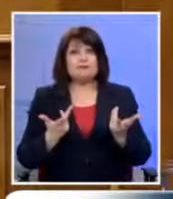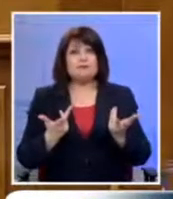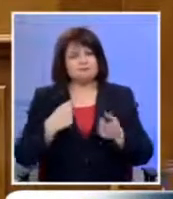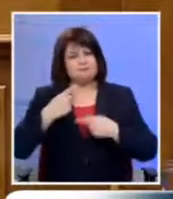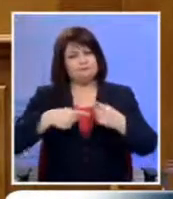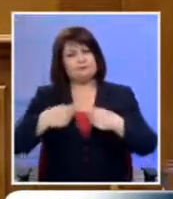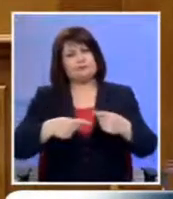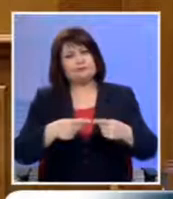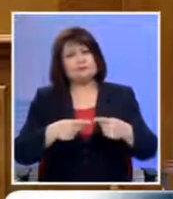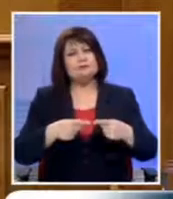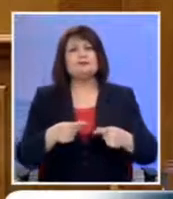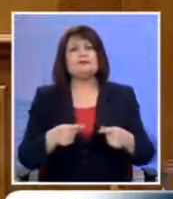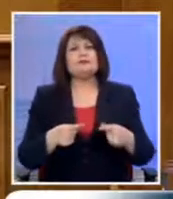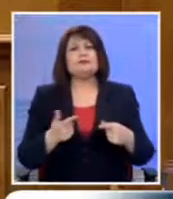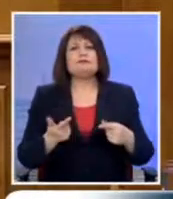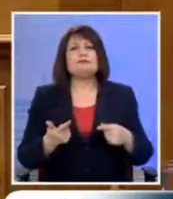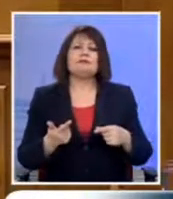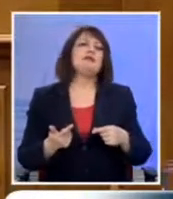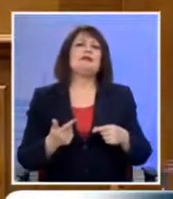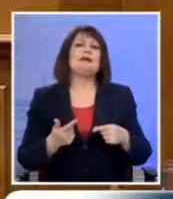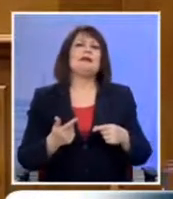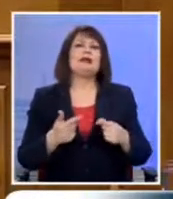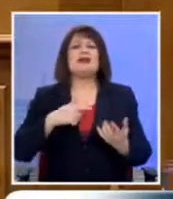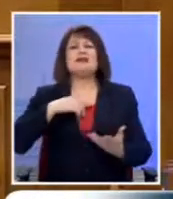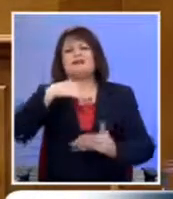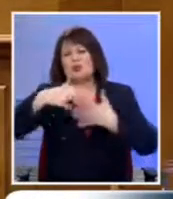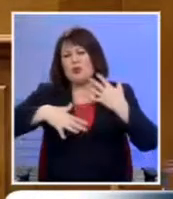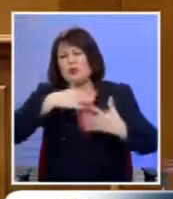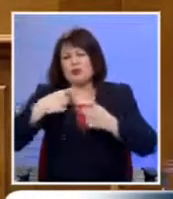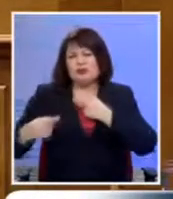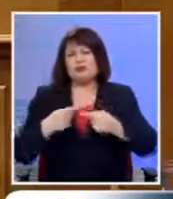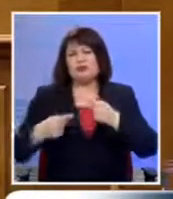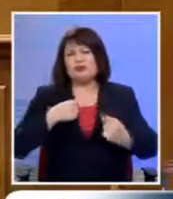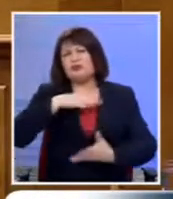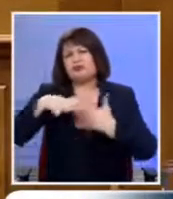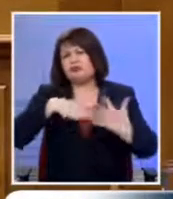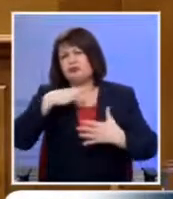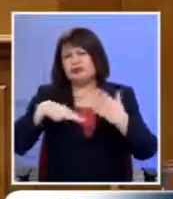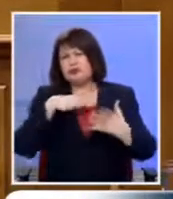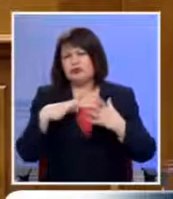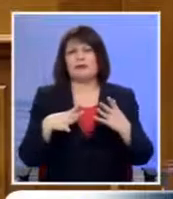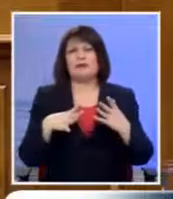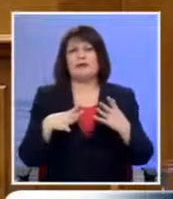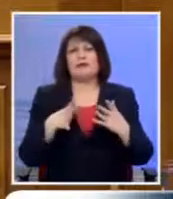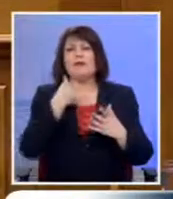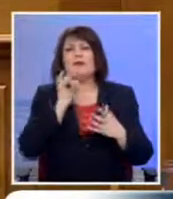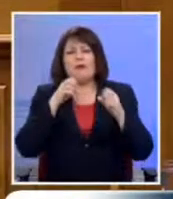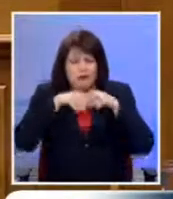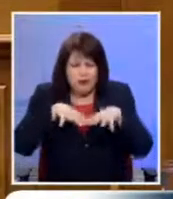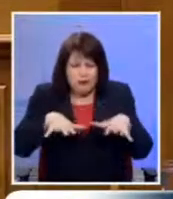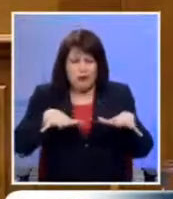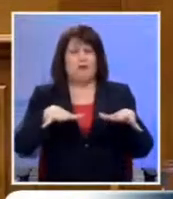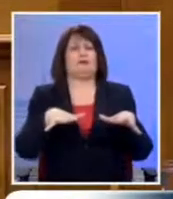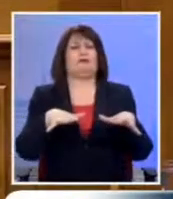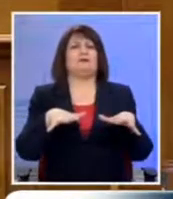μέσα σε ένα λαβύρινθο πολιτικολογίας και αντιδικιών ή ακόμη περισσότερο να διαχυθεί μέσα σε